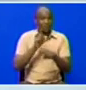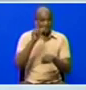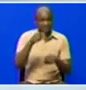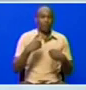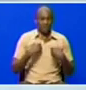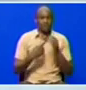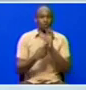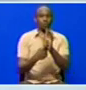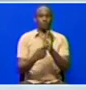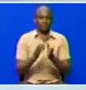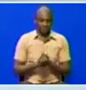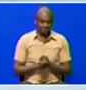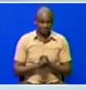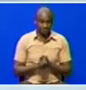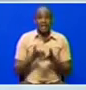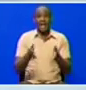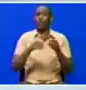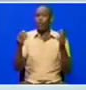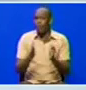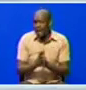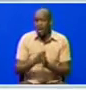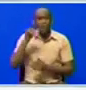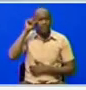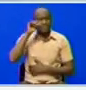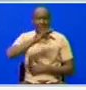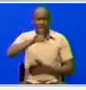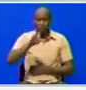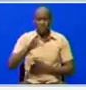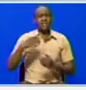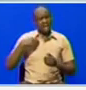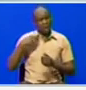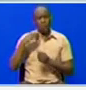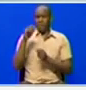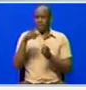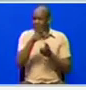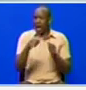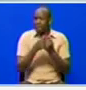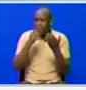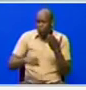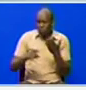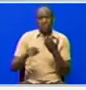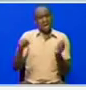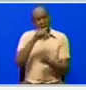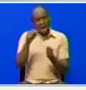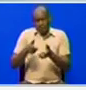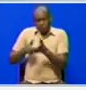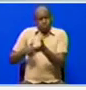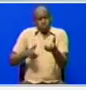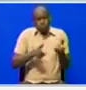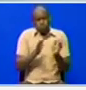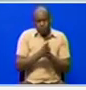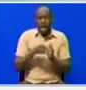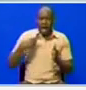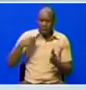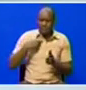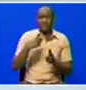Mtazamaji, katika taarifa hizi tuelekee kaunti ya Mombasa, ambako wazimamoto walifaulu kuzima moto uliotokana na kulipuka kwa bomba